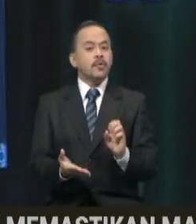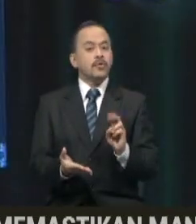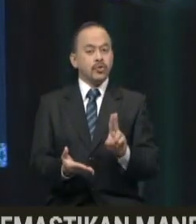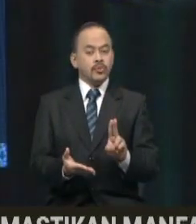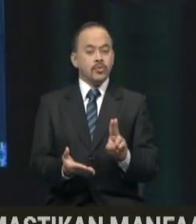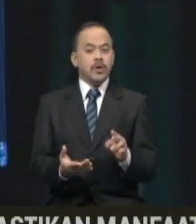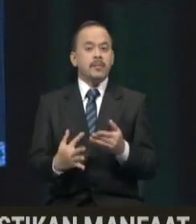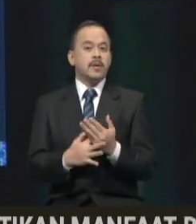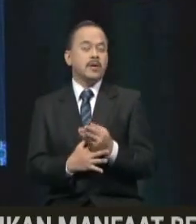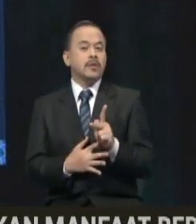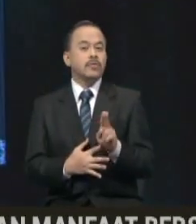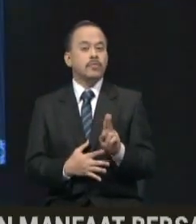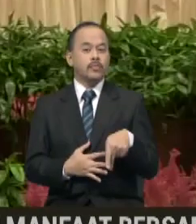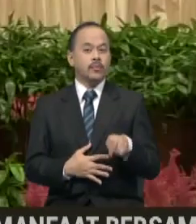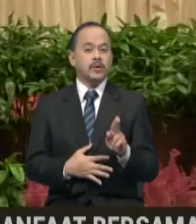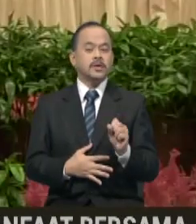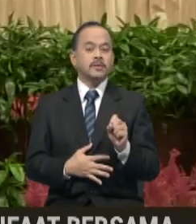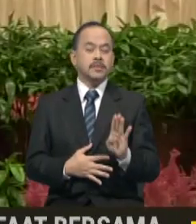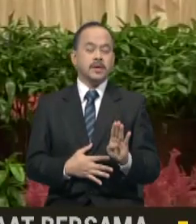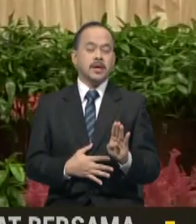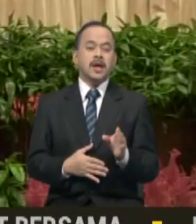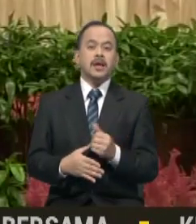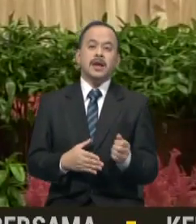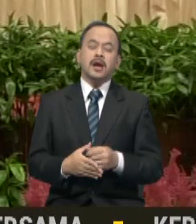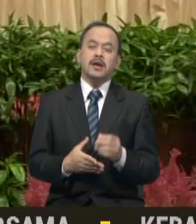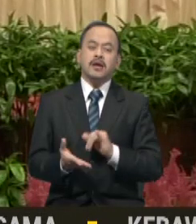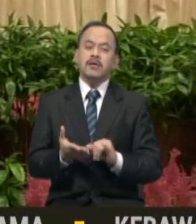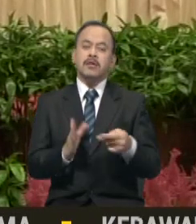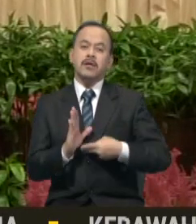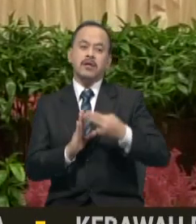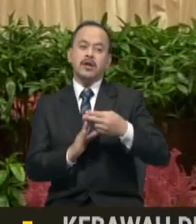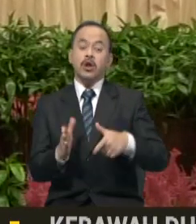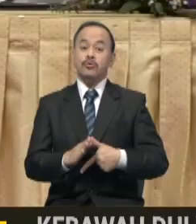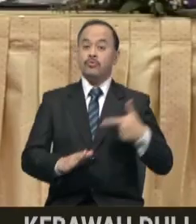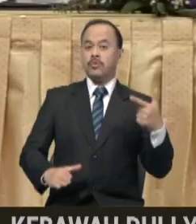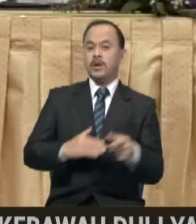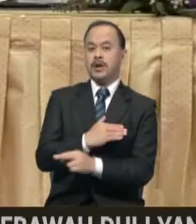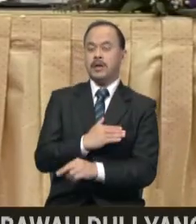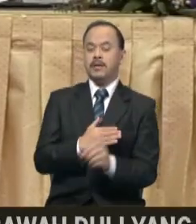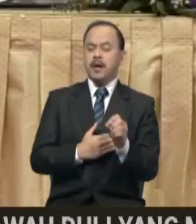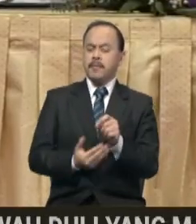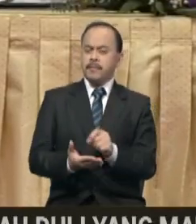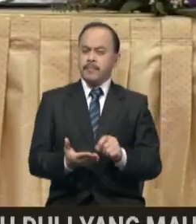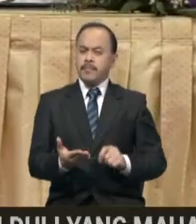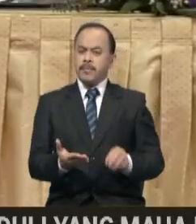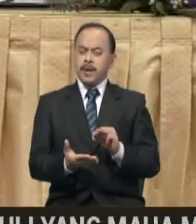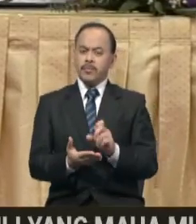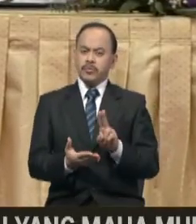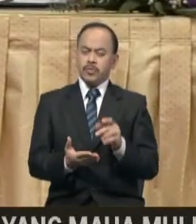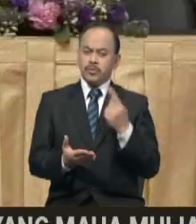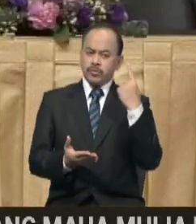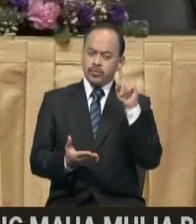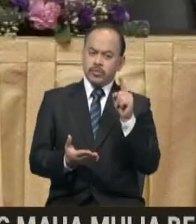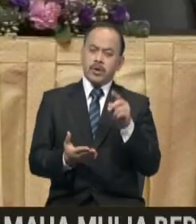persefahaman antara Kupu SB dengan institusi-institusi pengajian tinggi luar negara. Menandatangani perjanjian bagi pihak Kupu